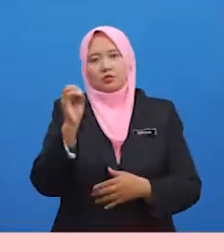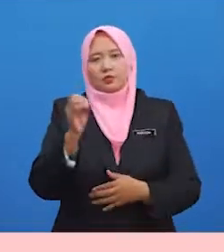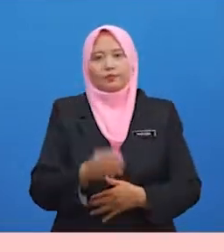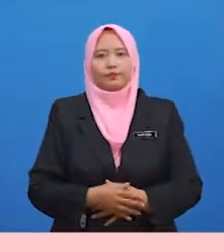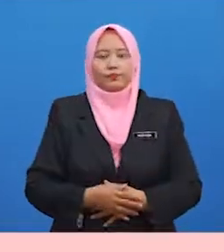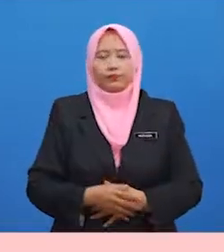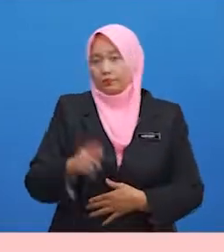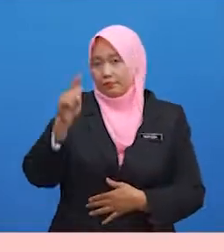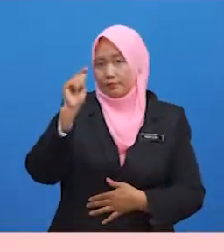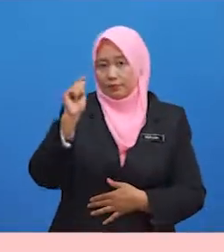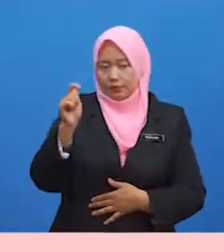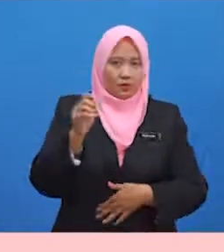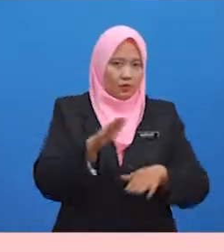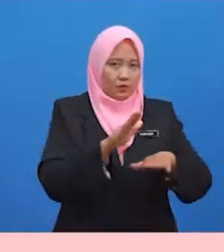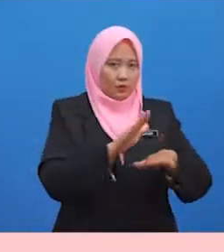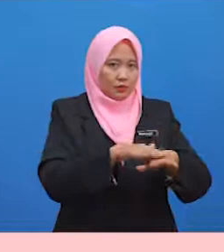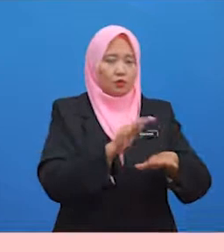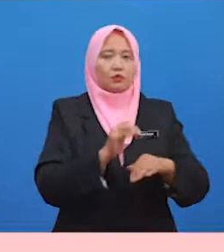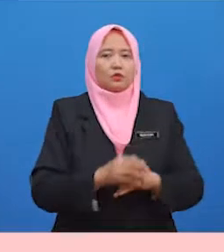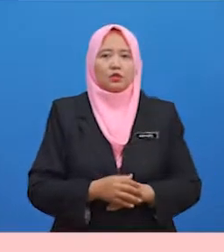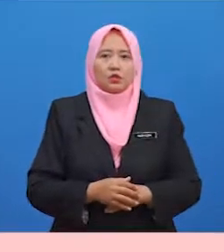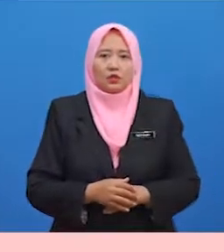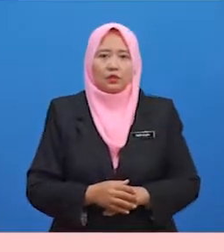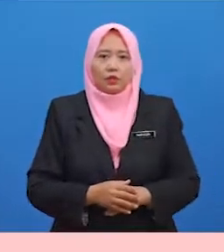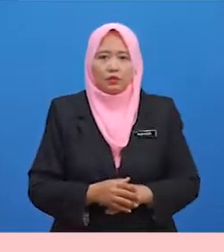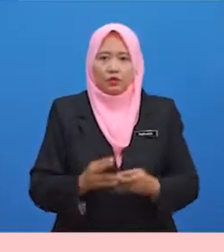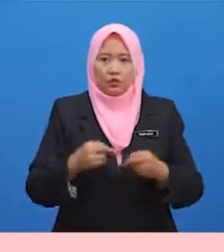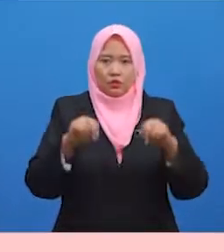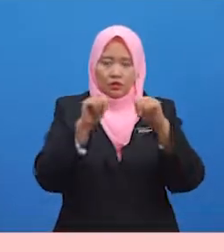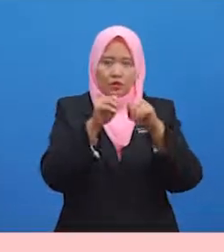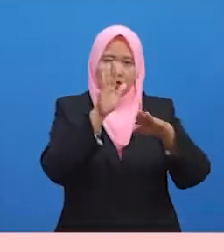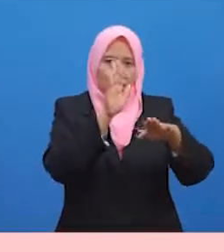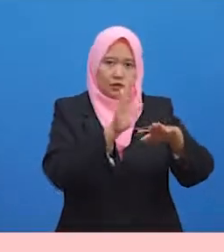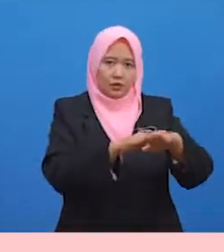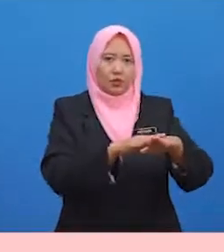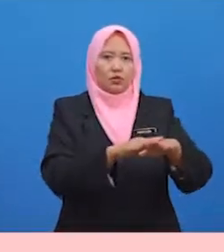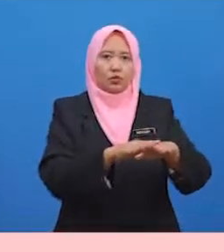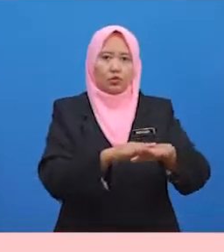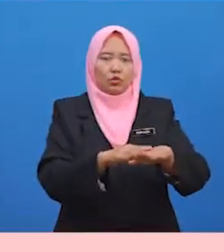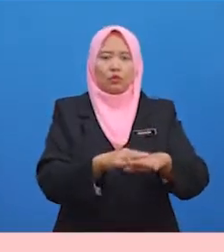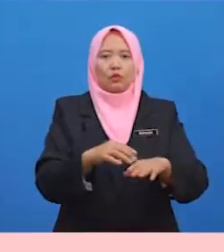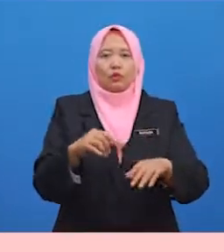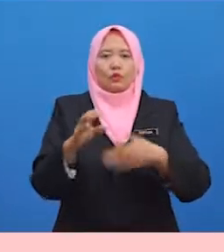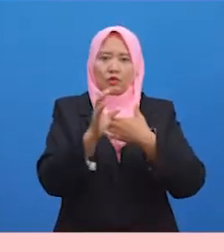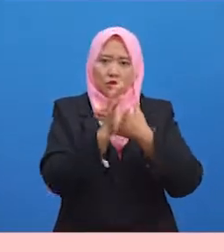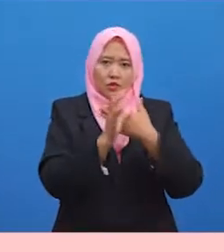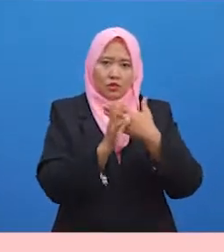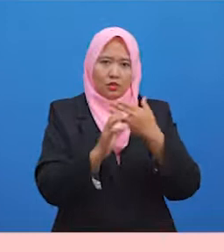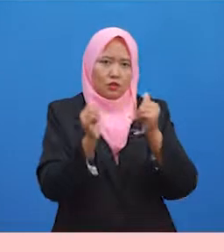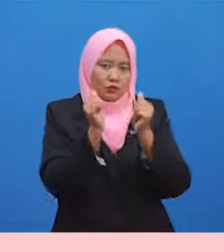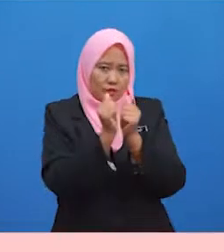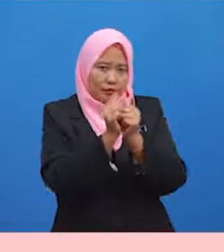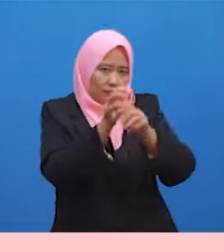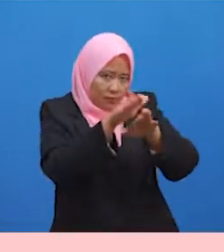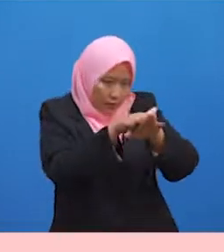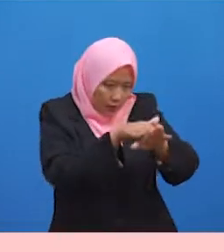T ataupun touch memerlukan penilai melakukan sentuhan pada bahagian kecederaan dengan perlahan dan